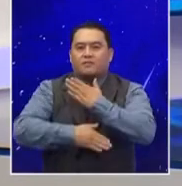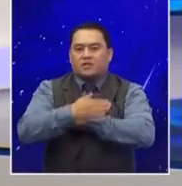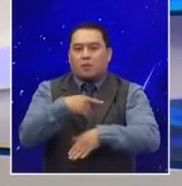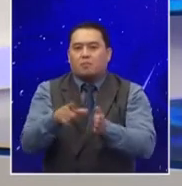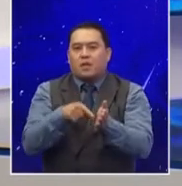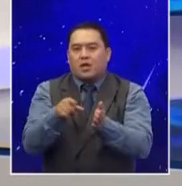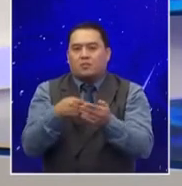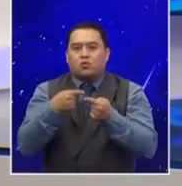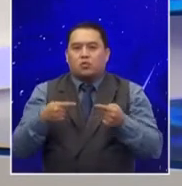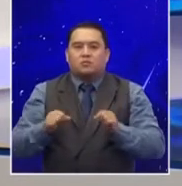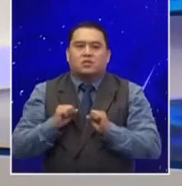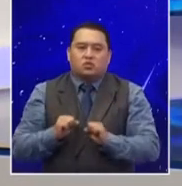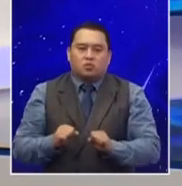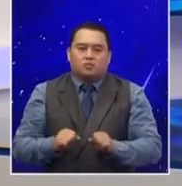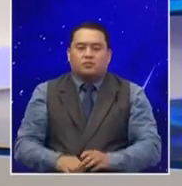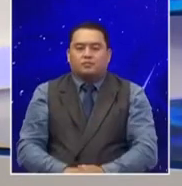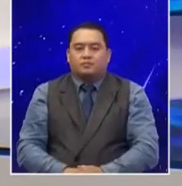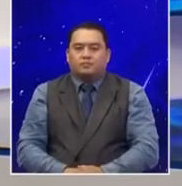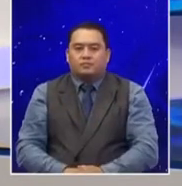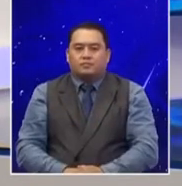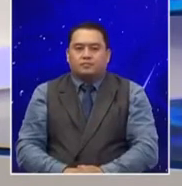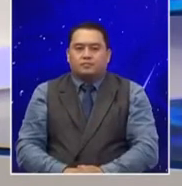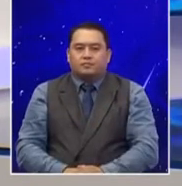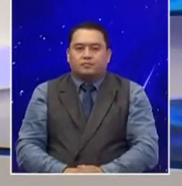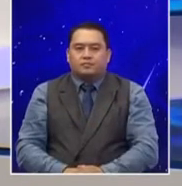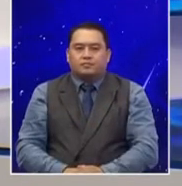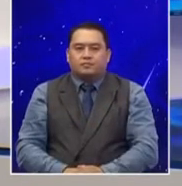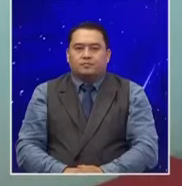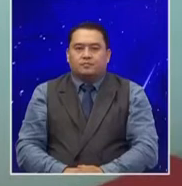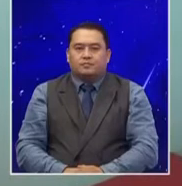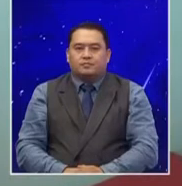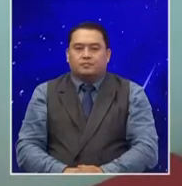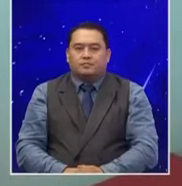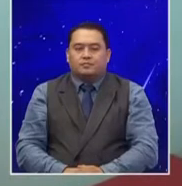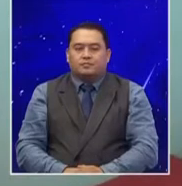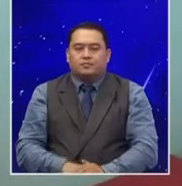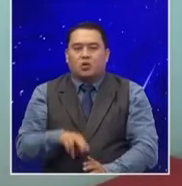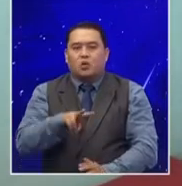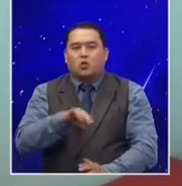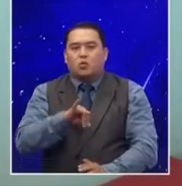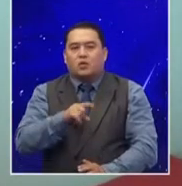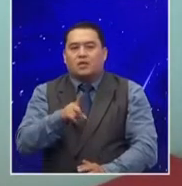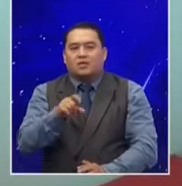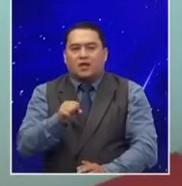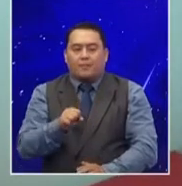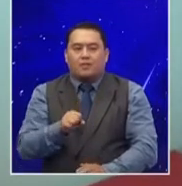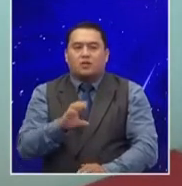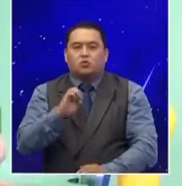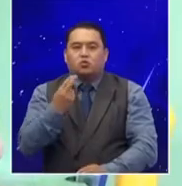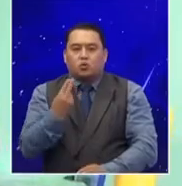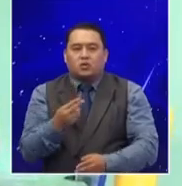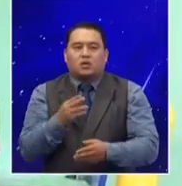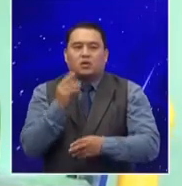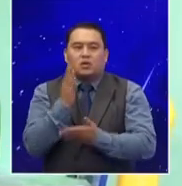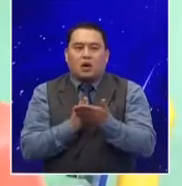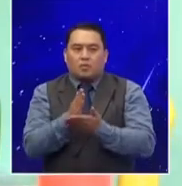инвалидам, пенсионерам и другим защищаемым категориям населения. Луиза Исраилова отдала профессии соцработника